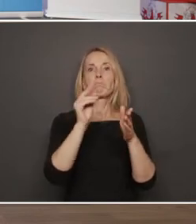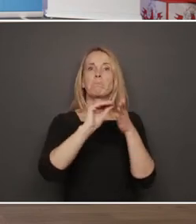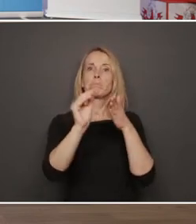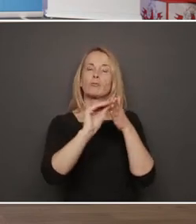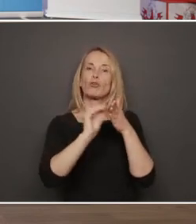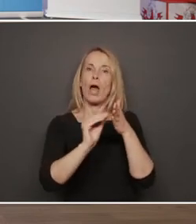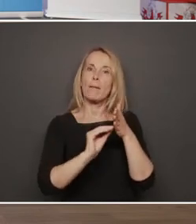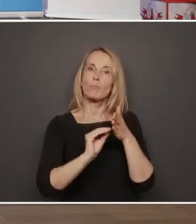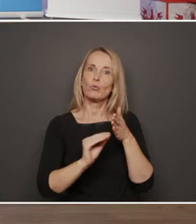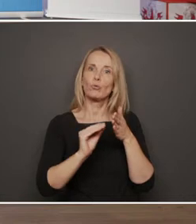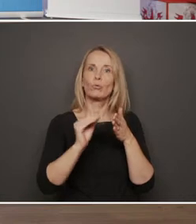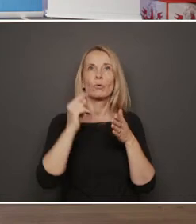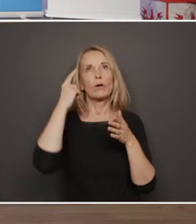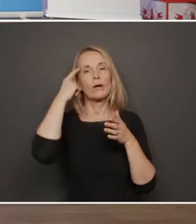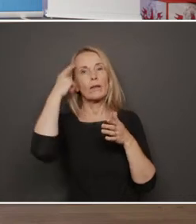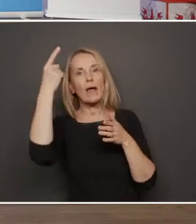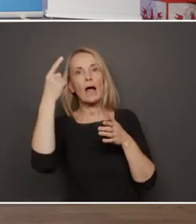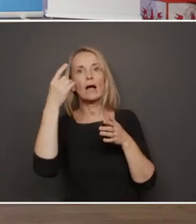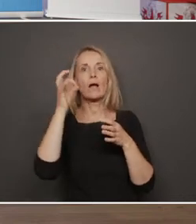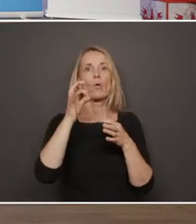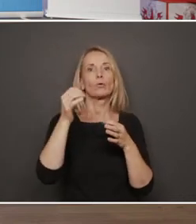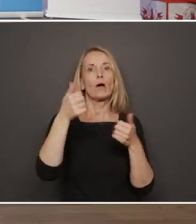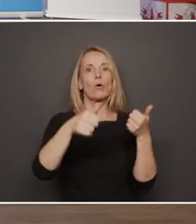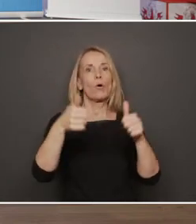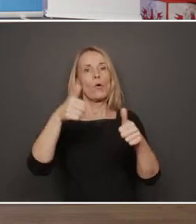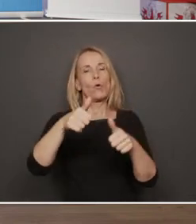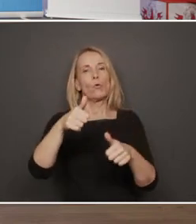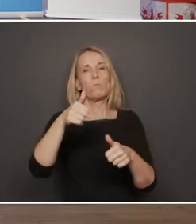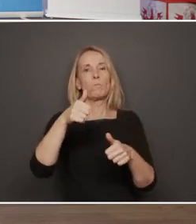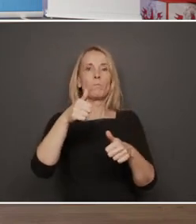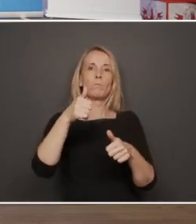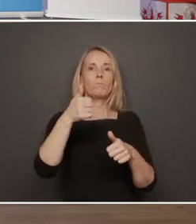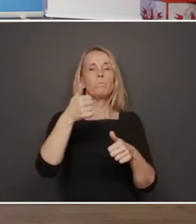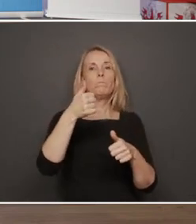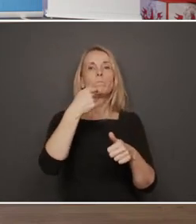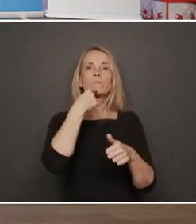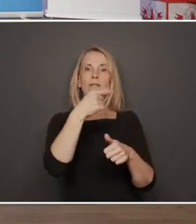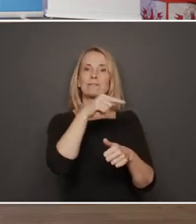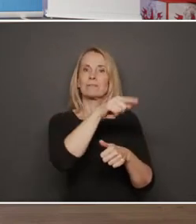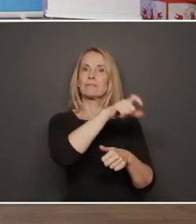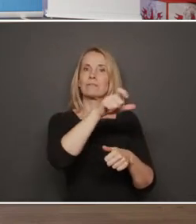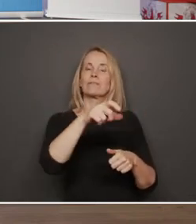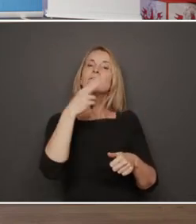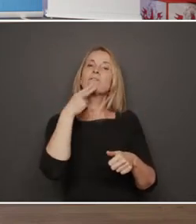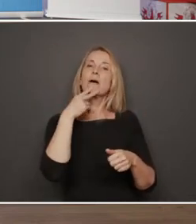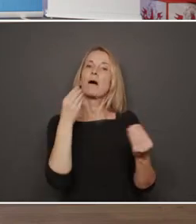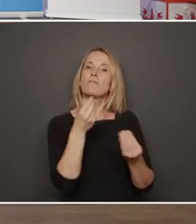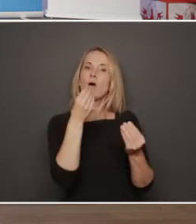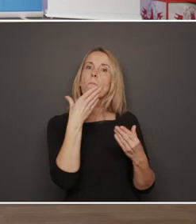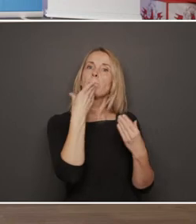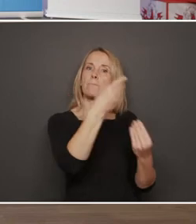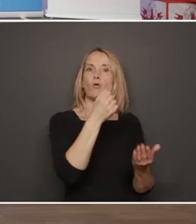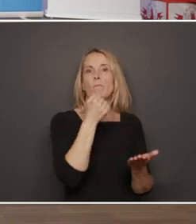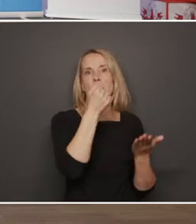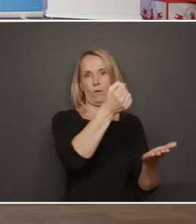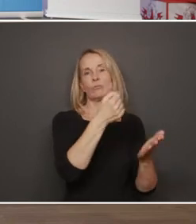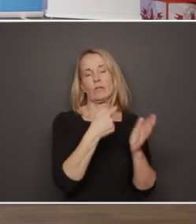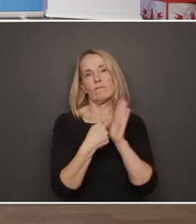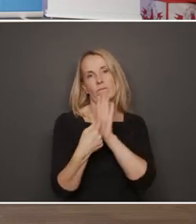Unternehmensbeschreibungen Gedanken oder Kommentare dieser ausgezeichneten Betriebe